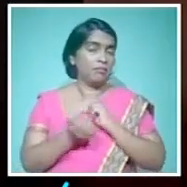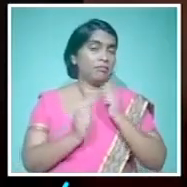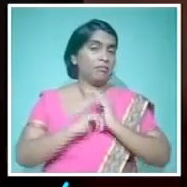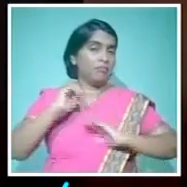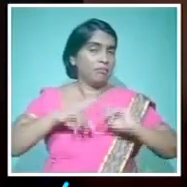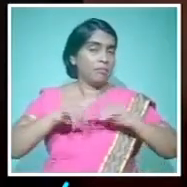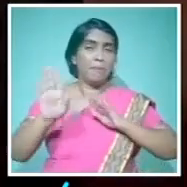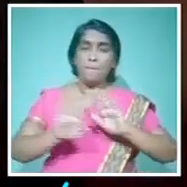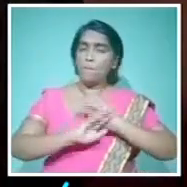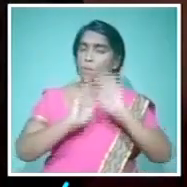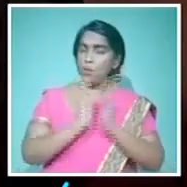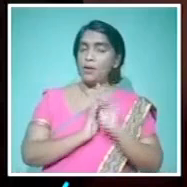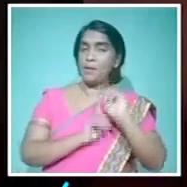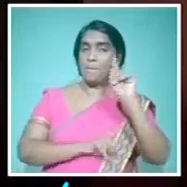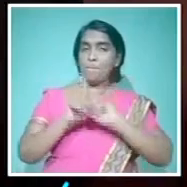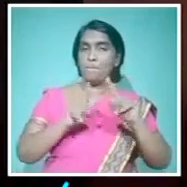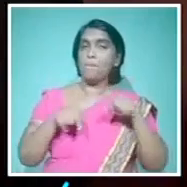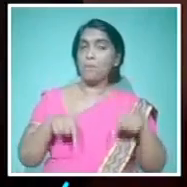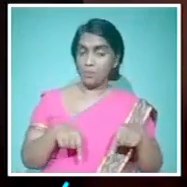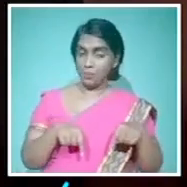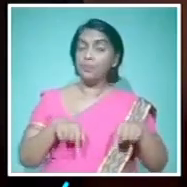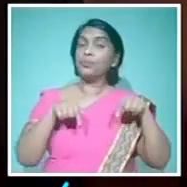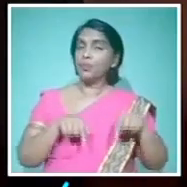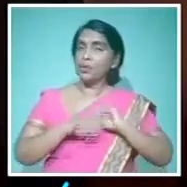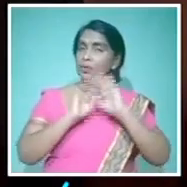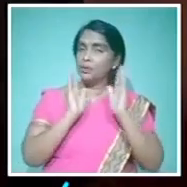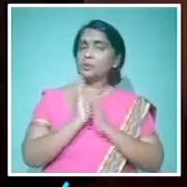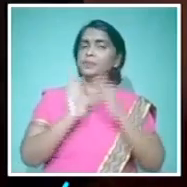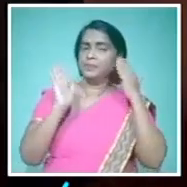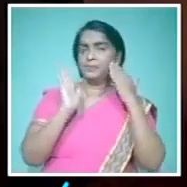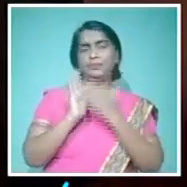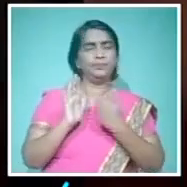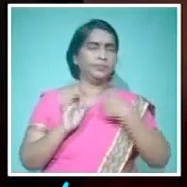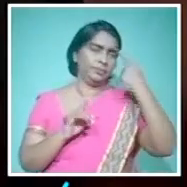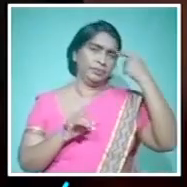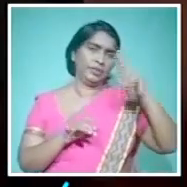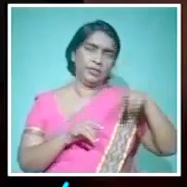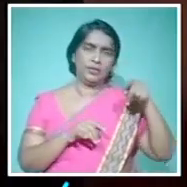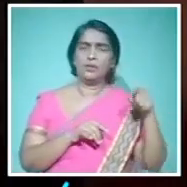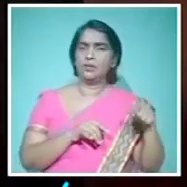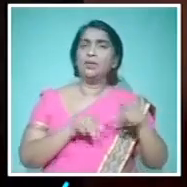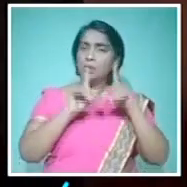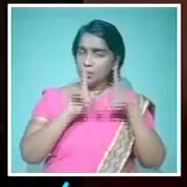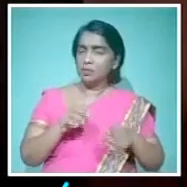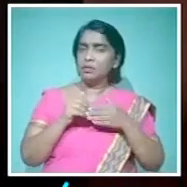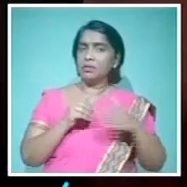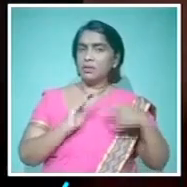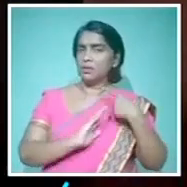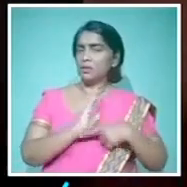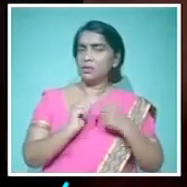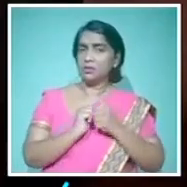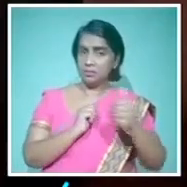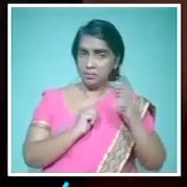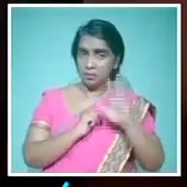ක්‍රියාවල් කරන්නේ ඔක්කොම ටික. එතකොට මේ කාරණාවල් සියල්ලටම මම විශ්වාස කරනවා මේ වගේ තත්ත්වයකට රටපත් වුණා